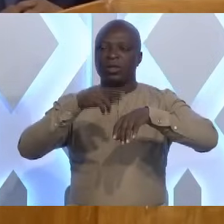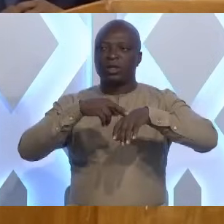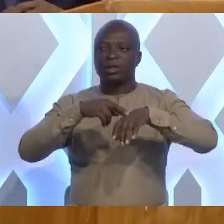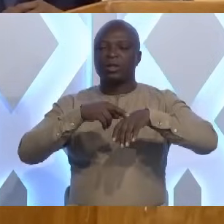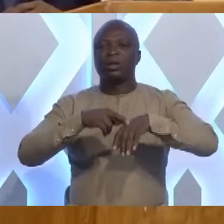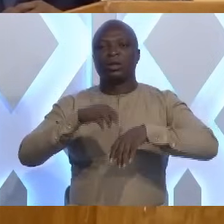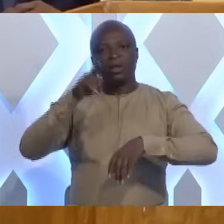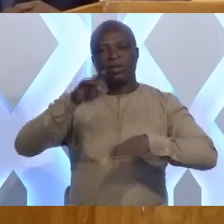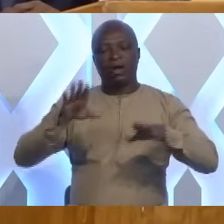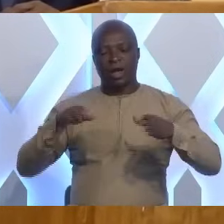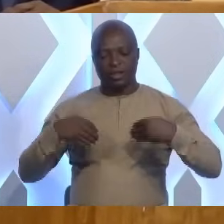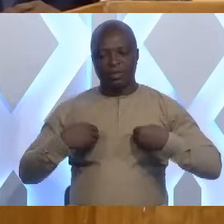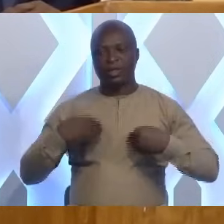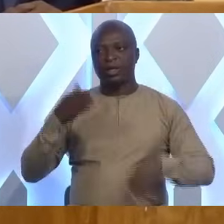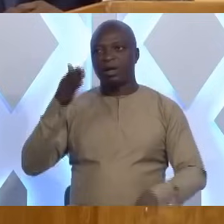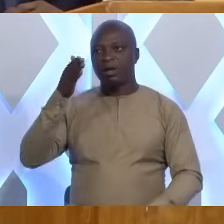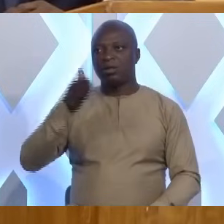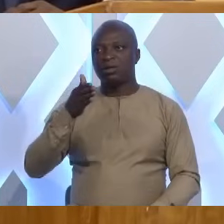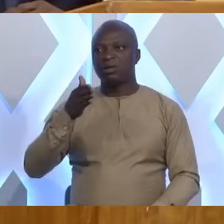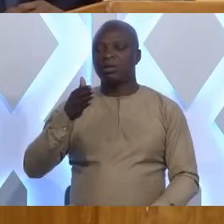acceptera de